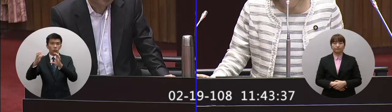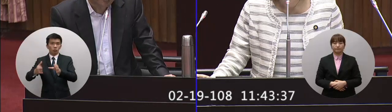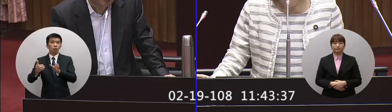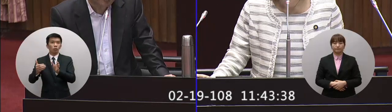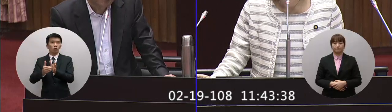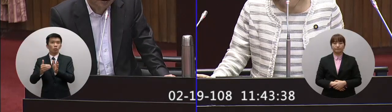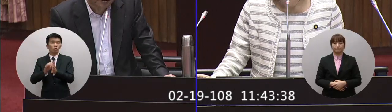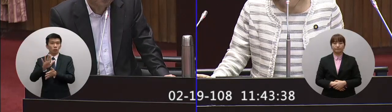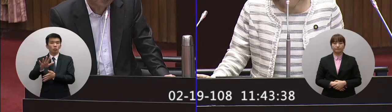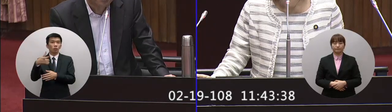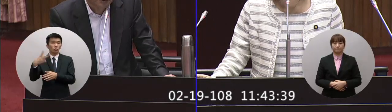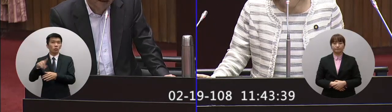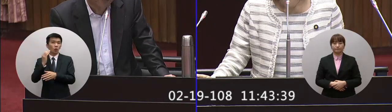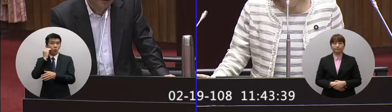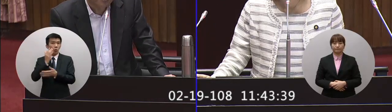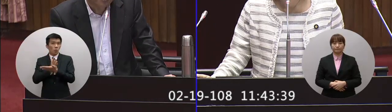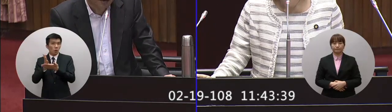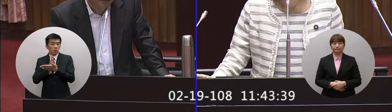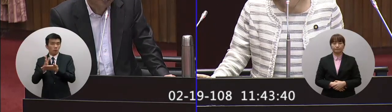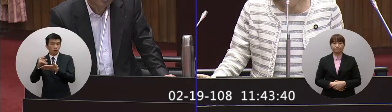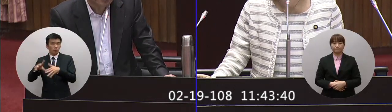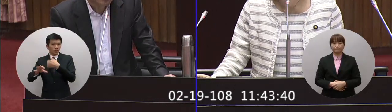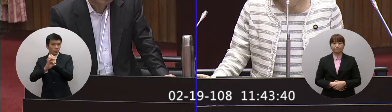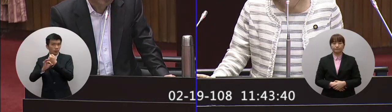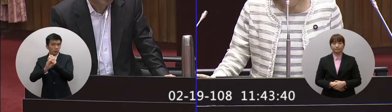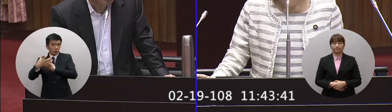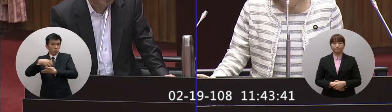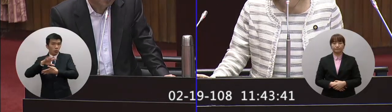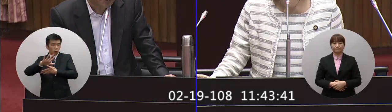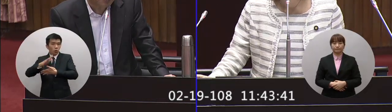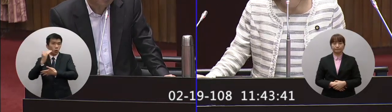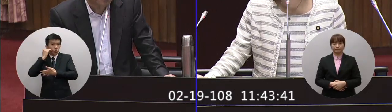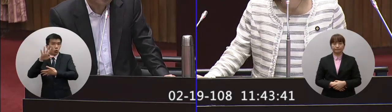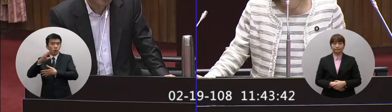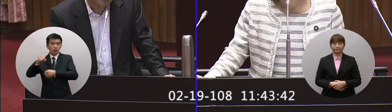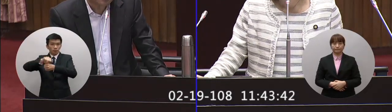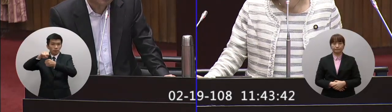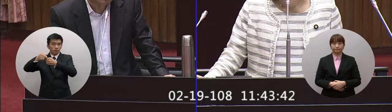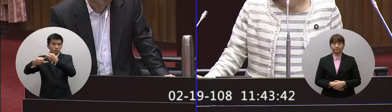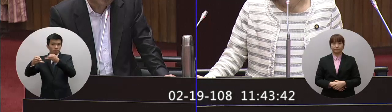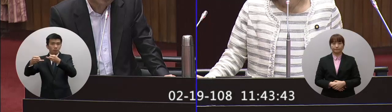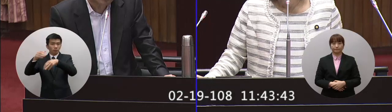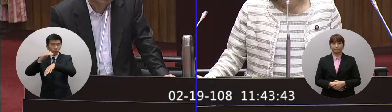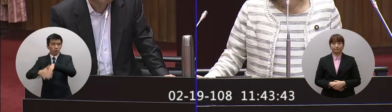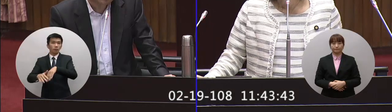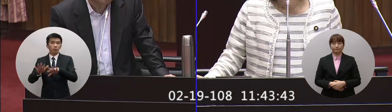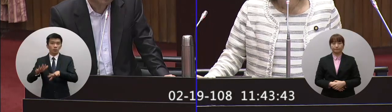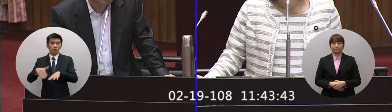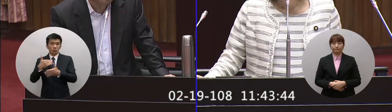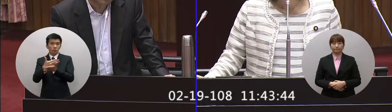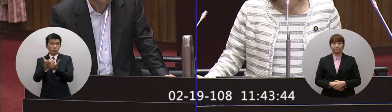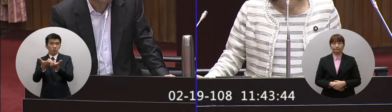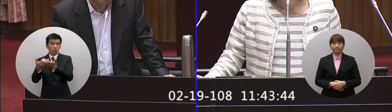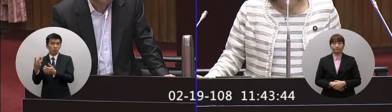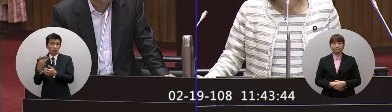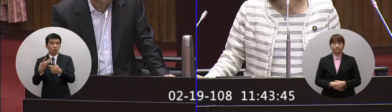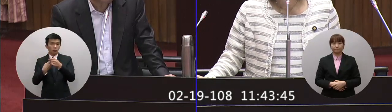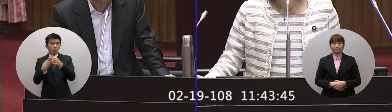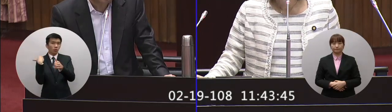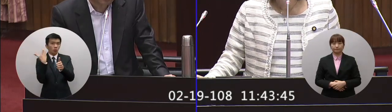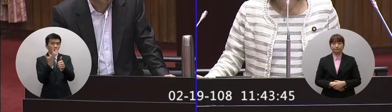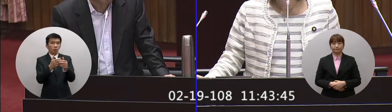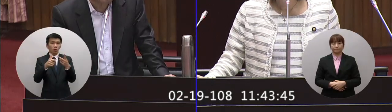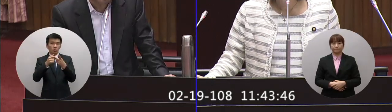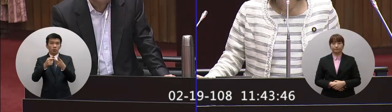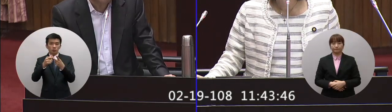我们今天列入我们4评加分的项目。 是。 那我们也推动了大概3种的模式，一种是委外，一种媒合，